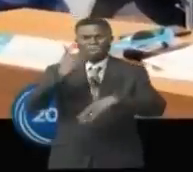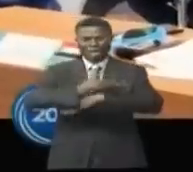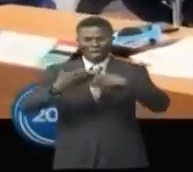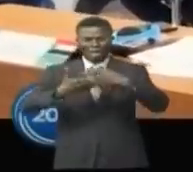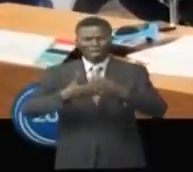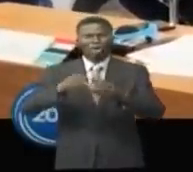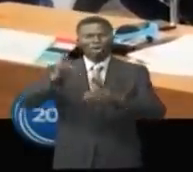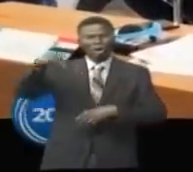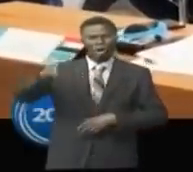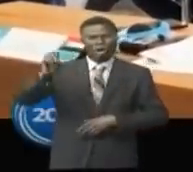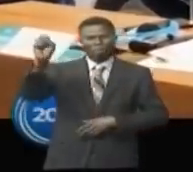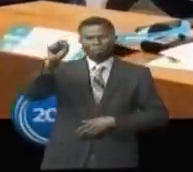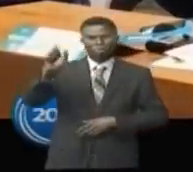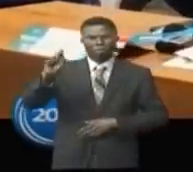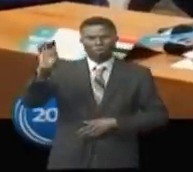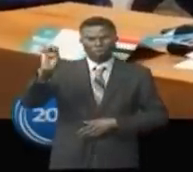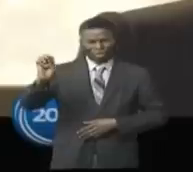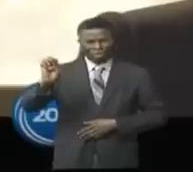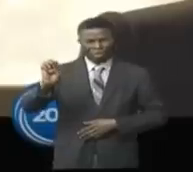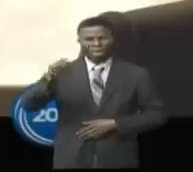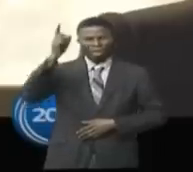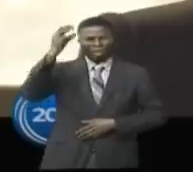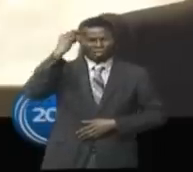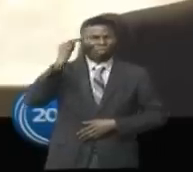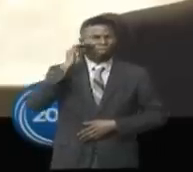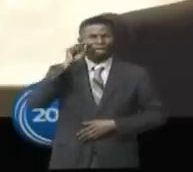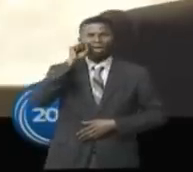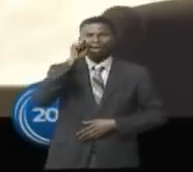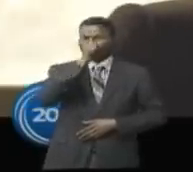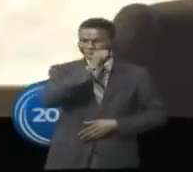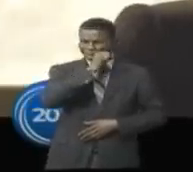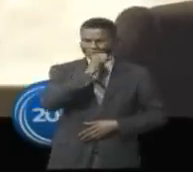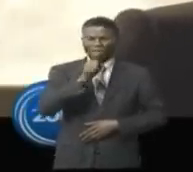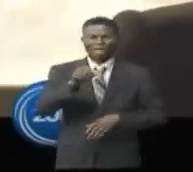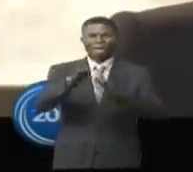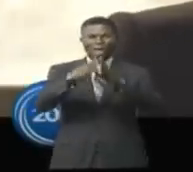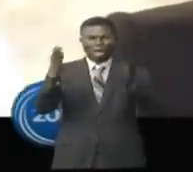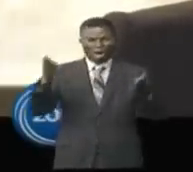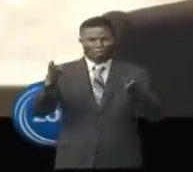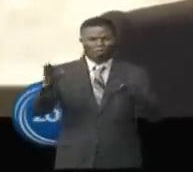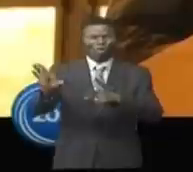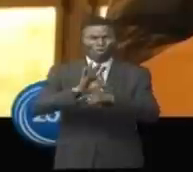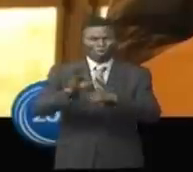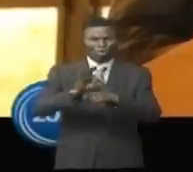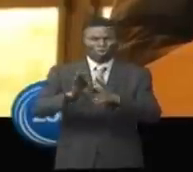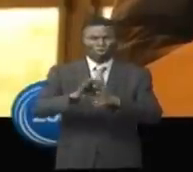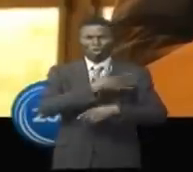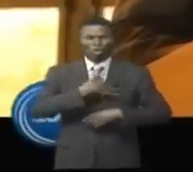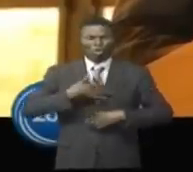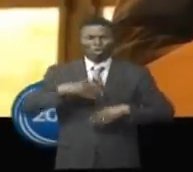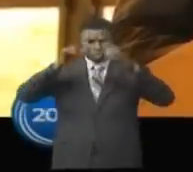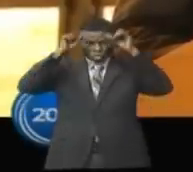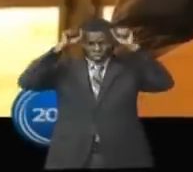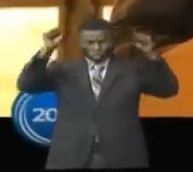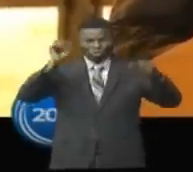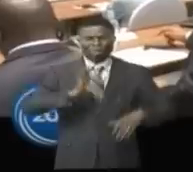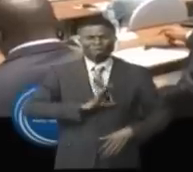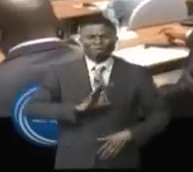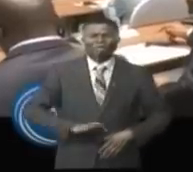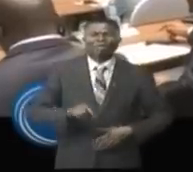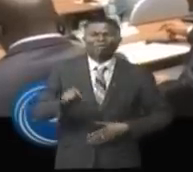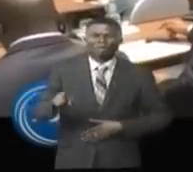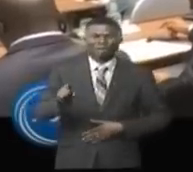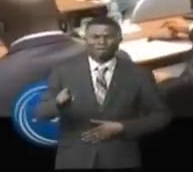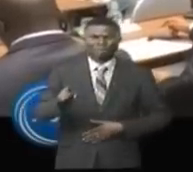postales. Le Premier ministre Jean-Michel Samalou Kondé Kiengé, qui a ouvert ses assises a au nom du chef de l'État Félix Antoine Tshisekedi